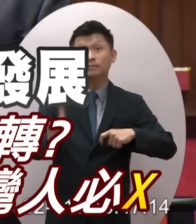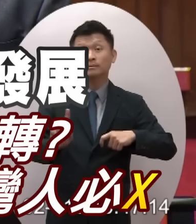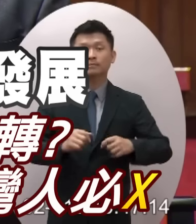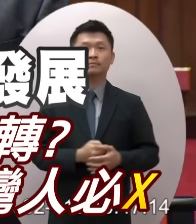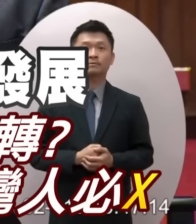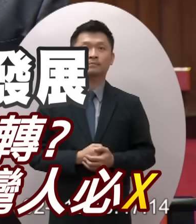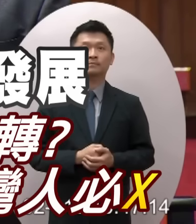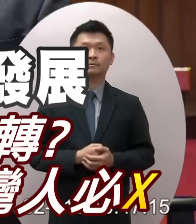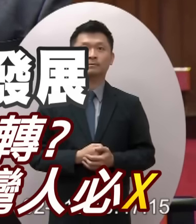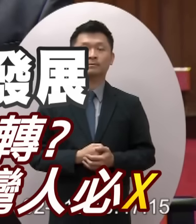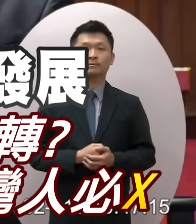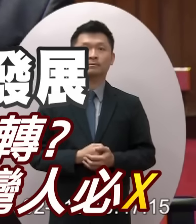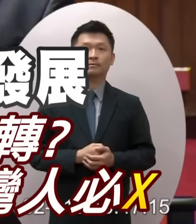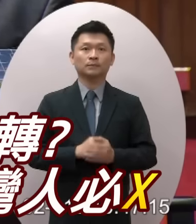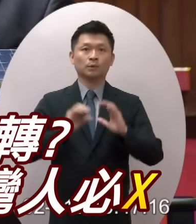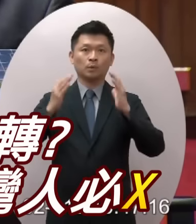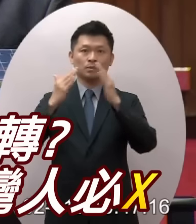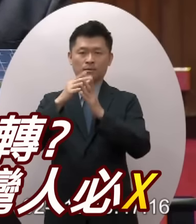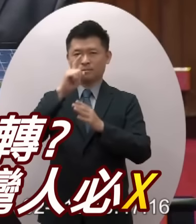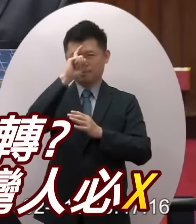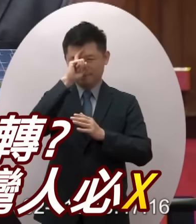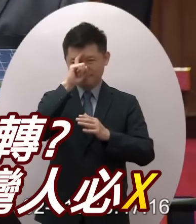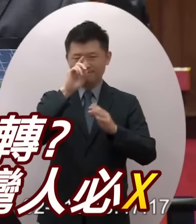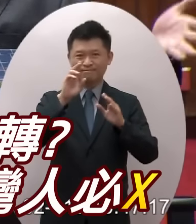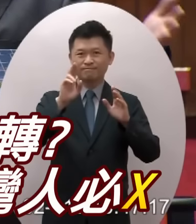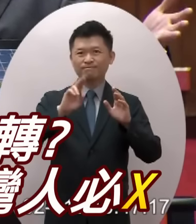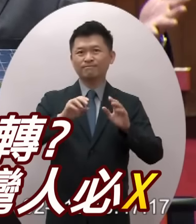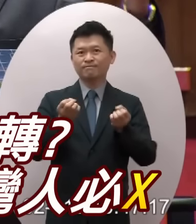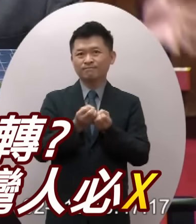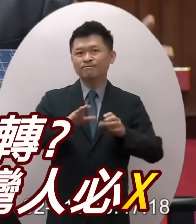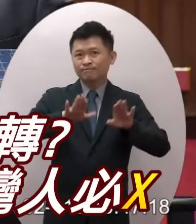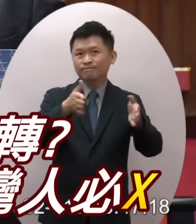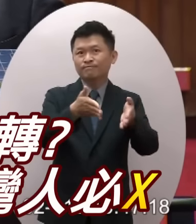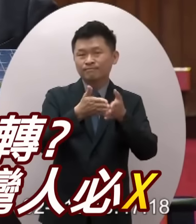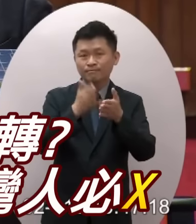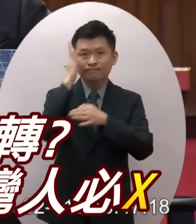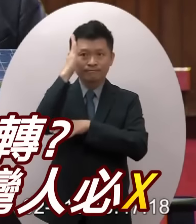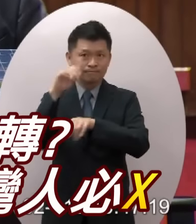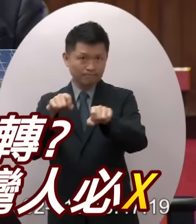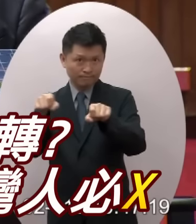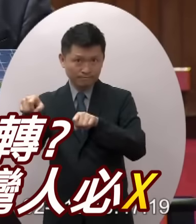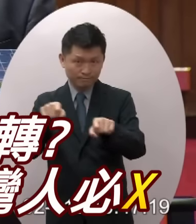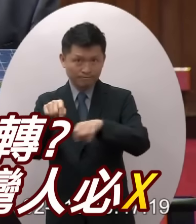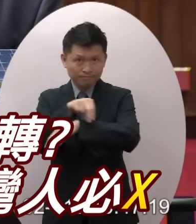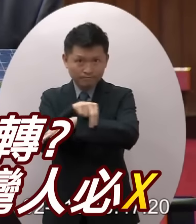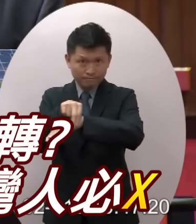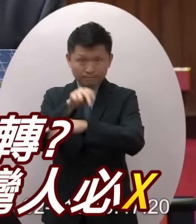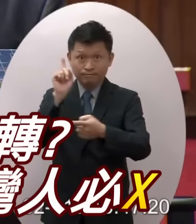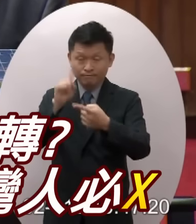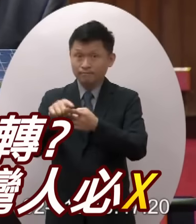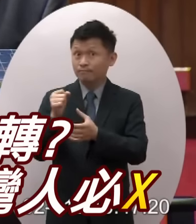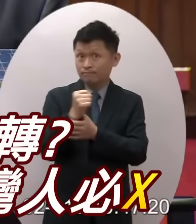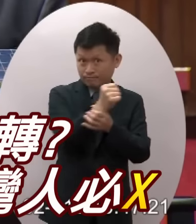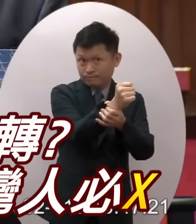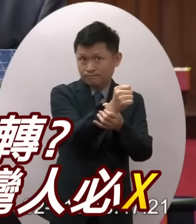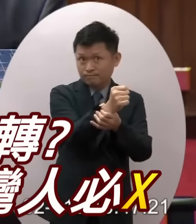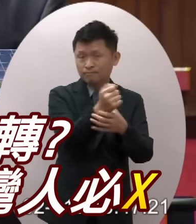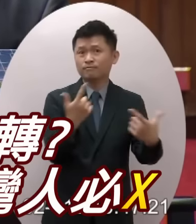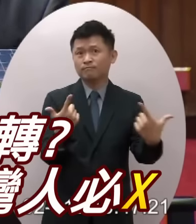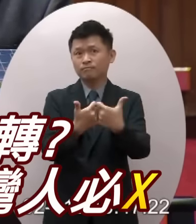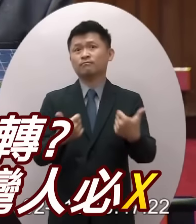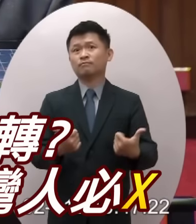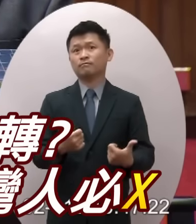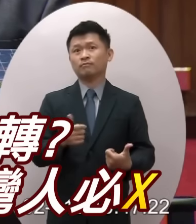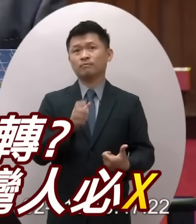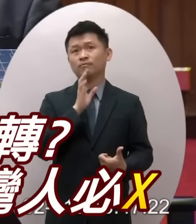伊就是因为咱国家为着要发展，无道理，咱要发展，咱得用政策来甲支持啊，对毋对？这合理